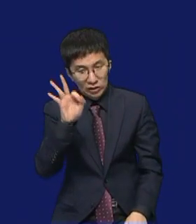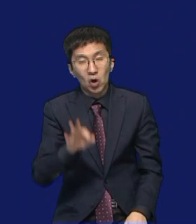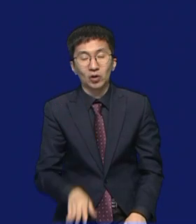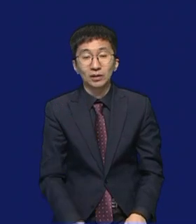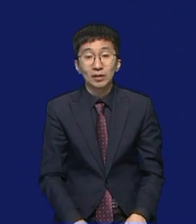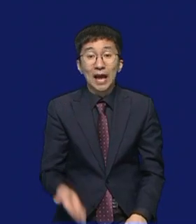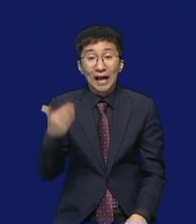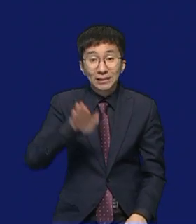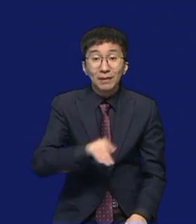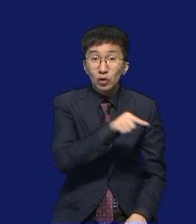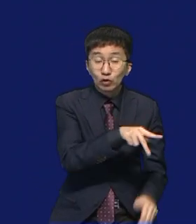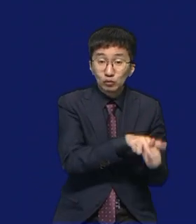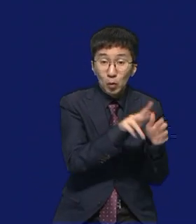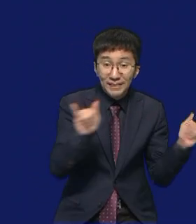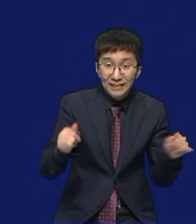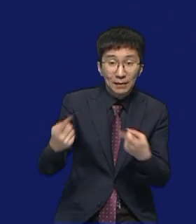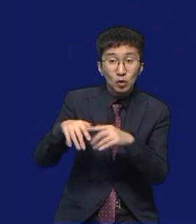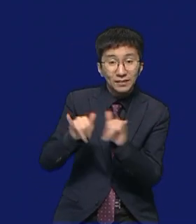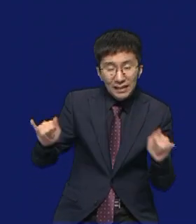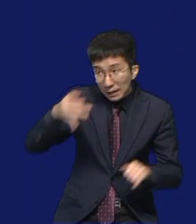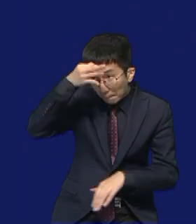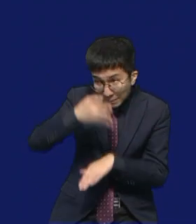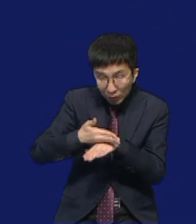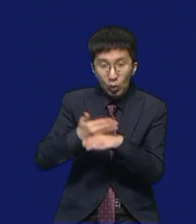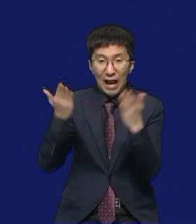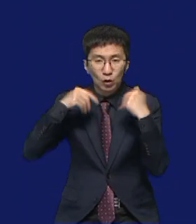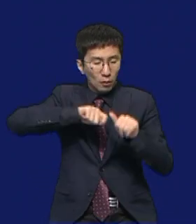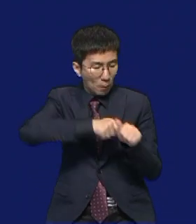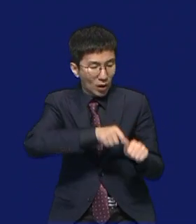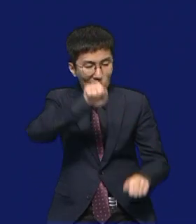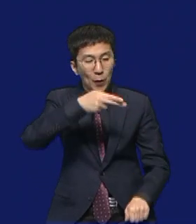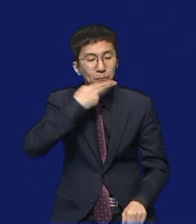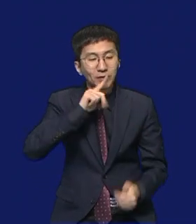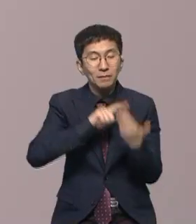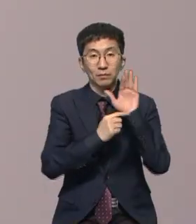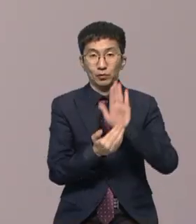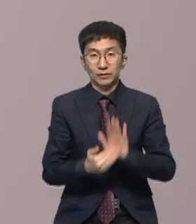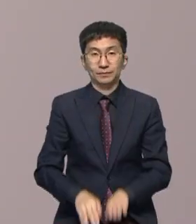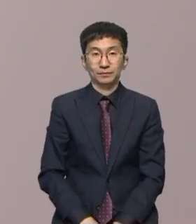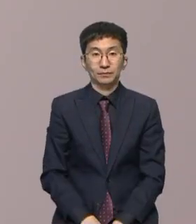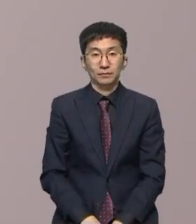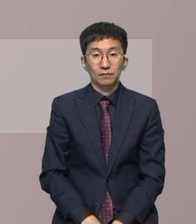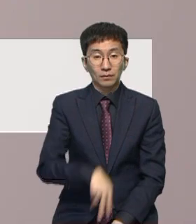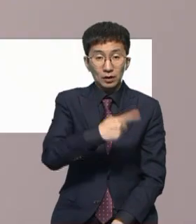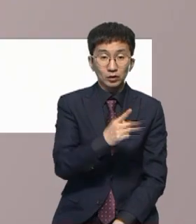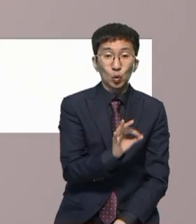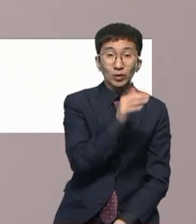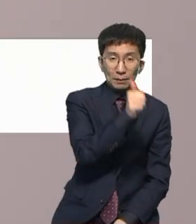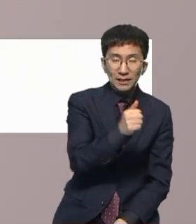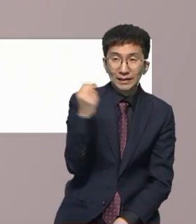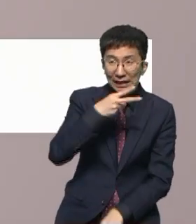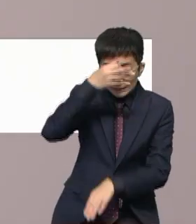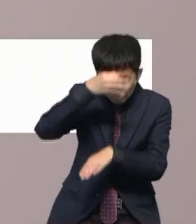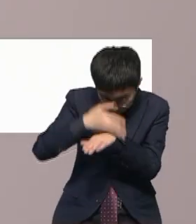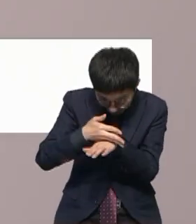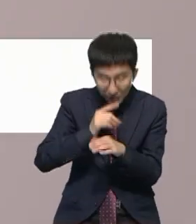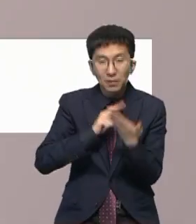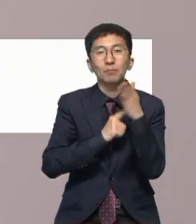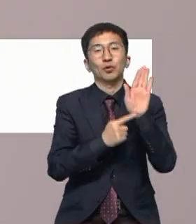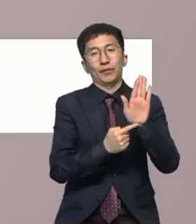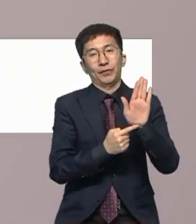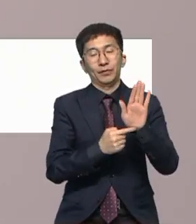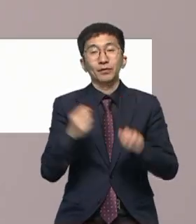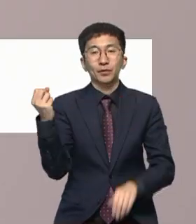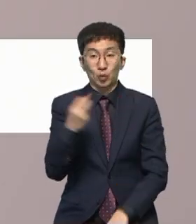학기에 별도 처분이 없었던 점 등을 고려했다고 밝혔습니다 소무 보자 도 다시 한번 깊이 사과한다 는